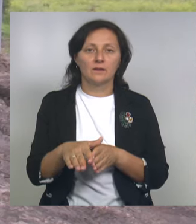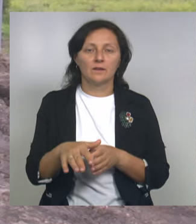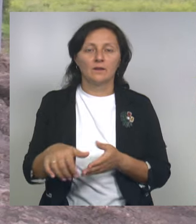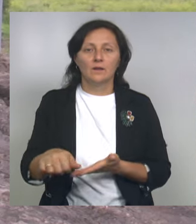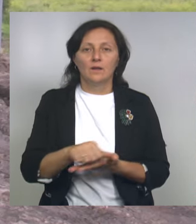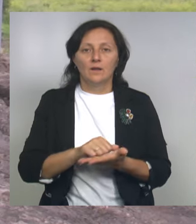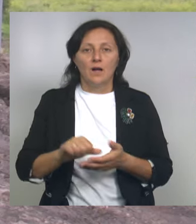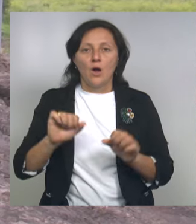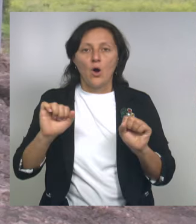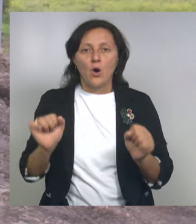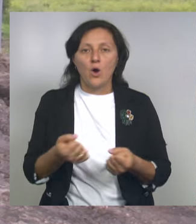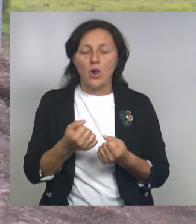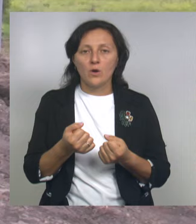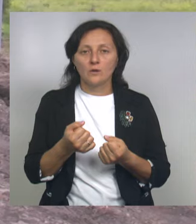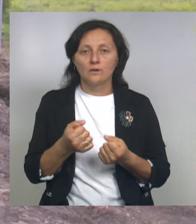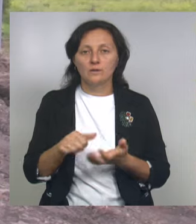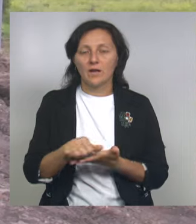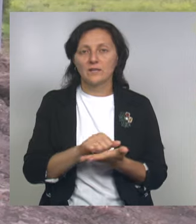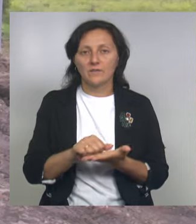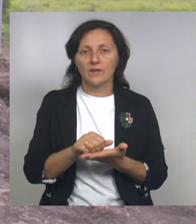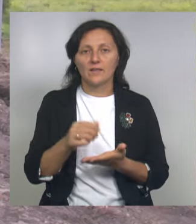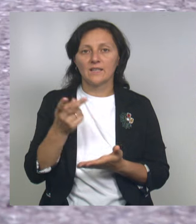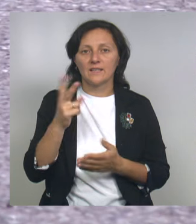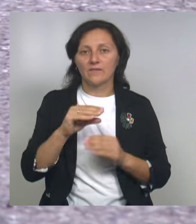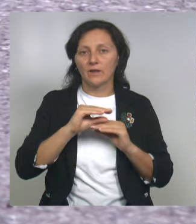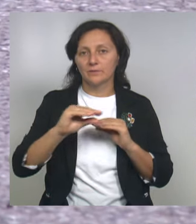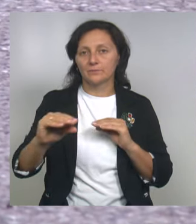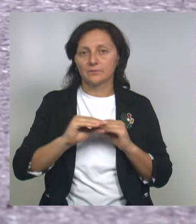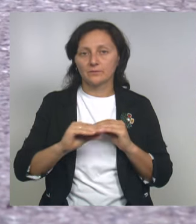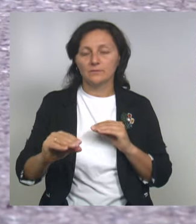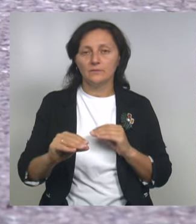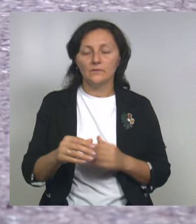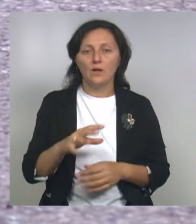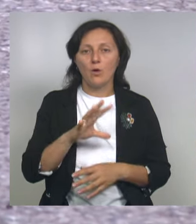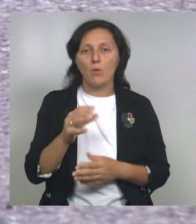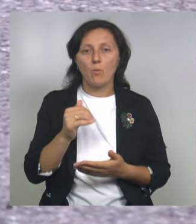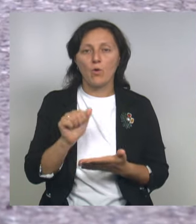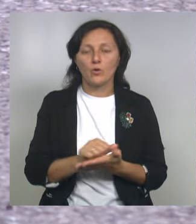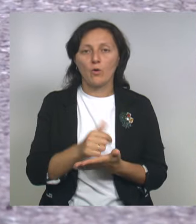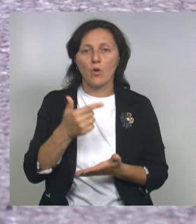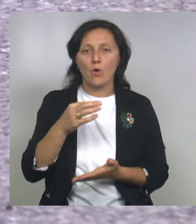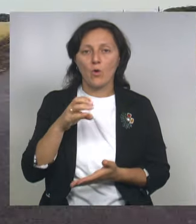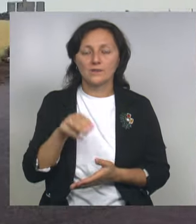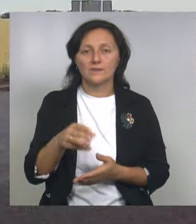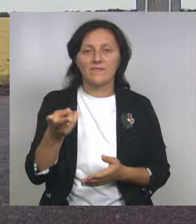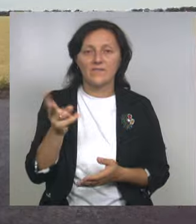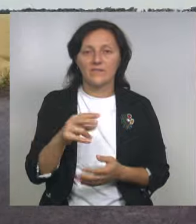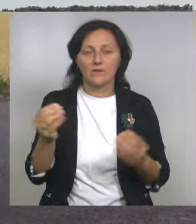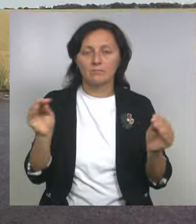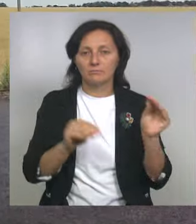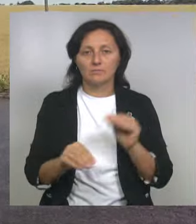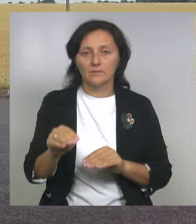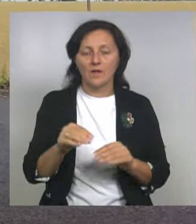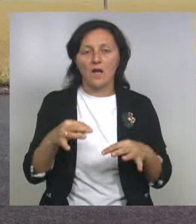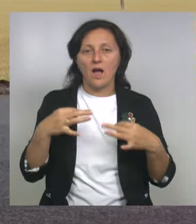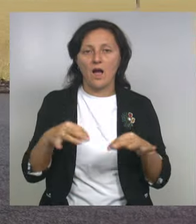методом холодного ресайклинга и устройство 2 слоев покрытия. По ГОСТу полотно состоит из 2 марок асфальтобетонной смеси. Автомобильный